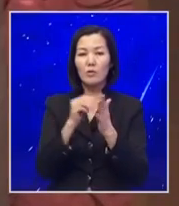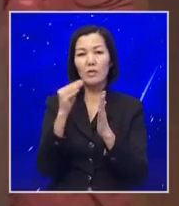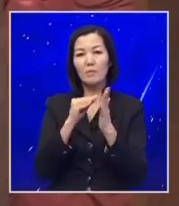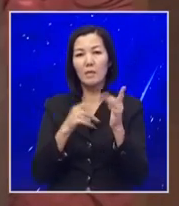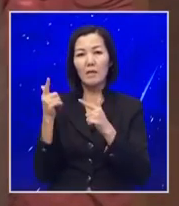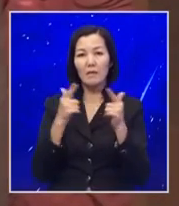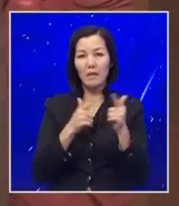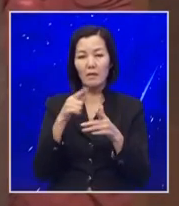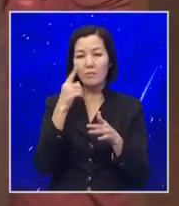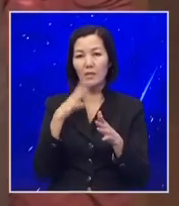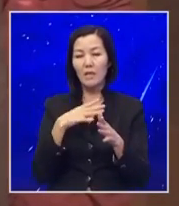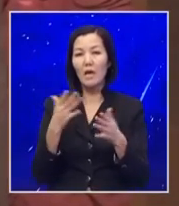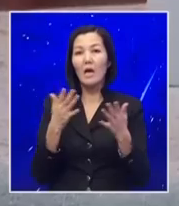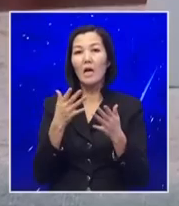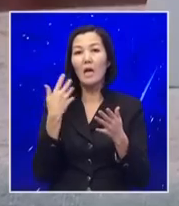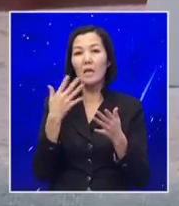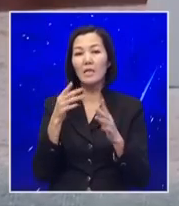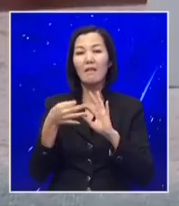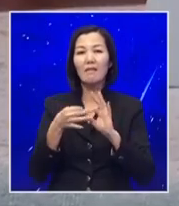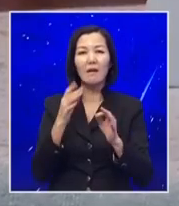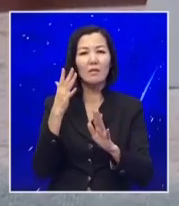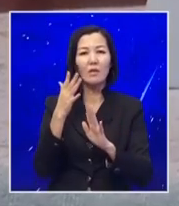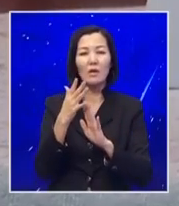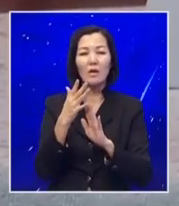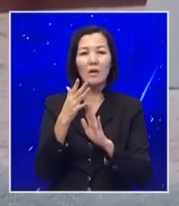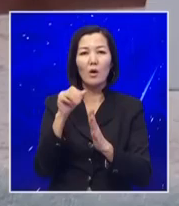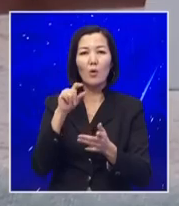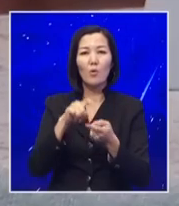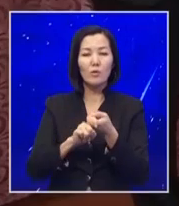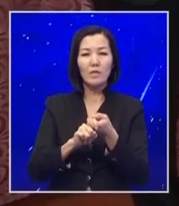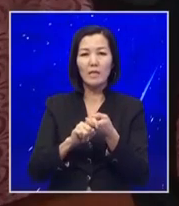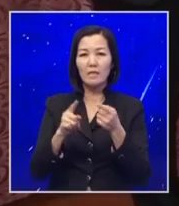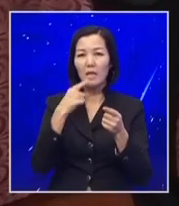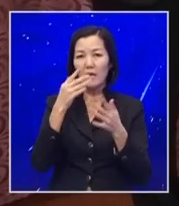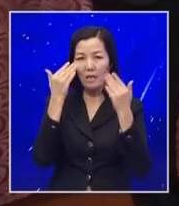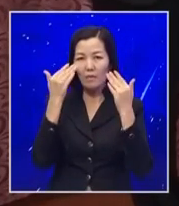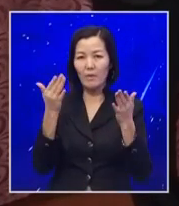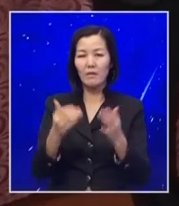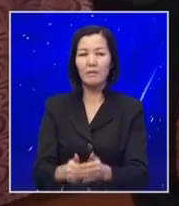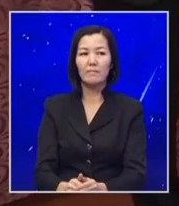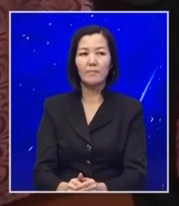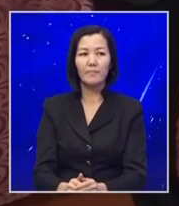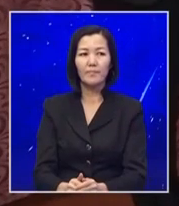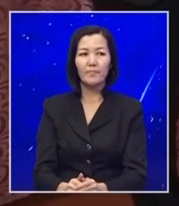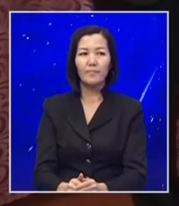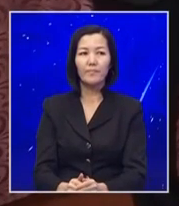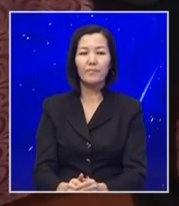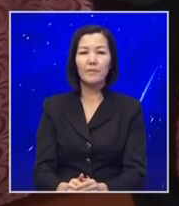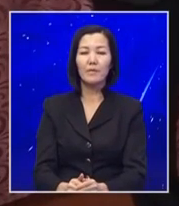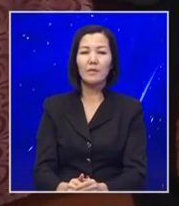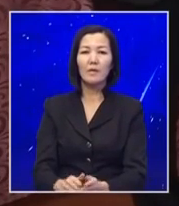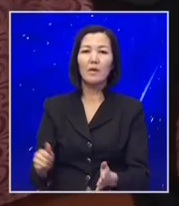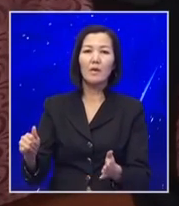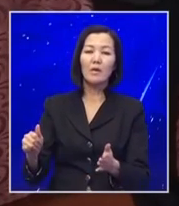жатқанын жеткізді, бірақ қай уақытта нақты қосылатынын айта алмады. Ақшаны сұрап отырмыз. Қайтадан меморандум